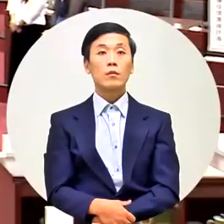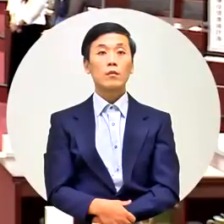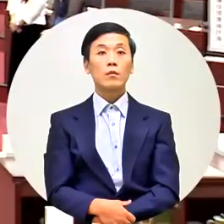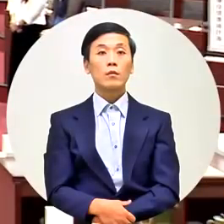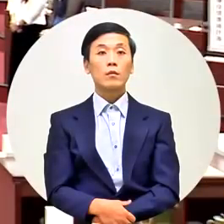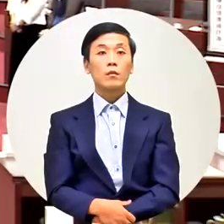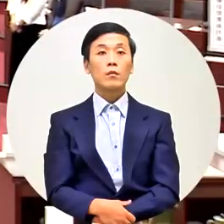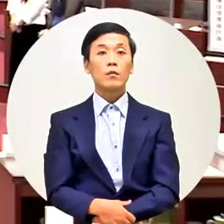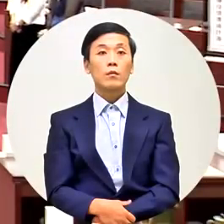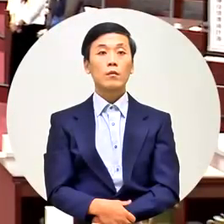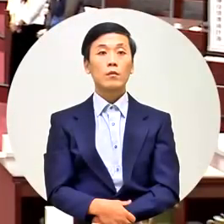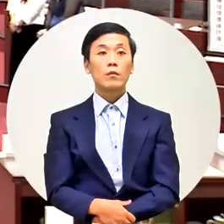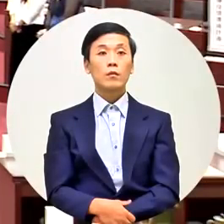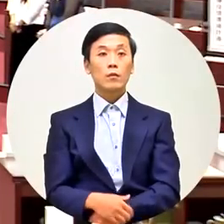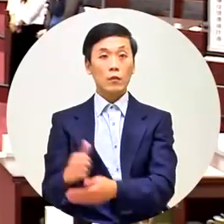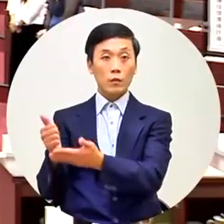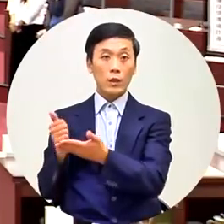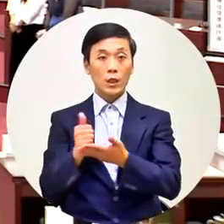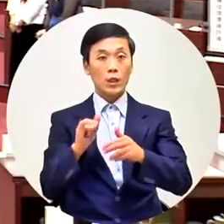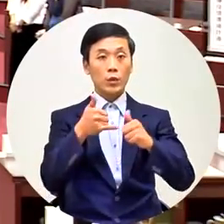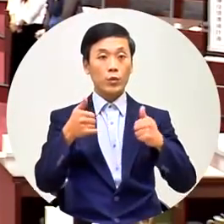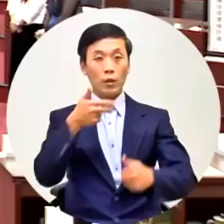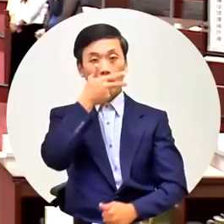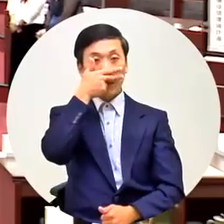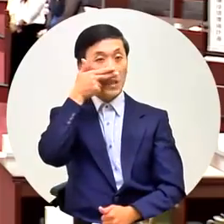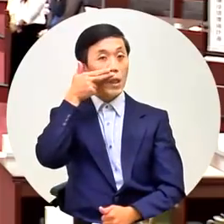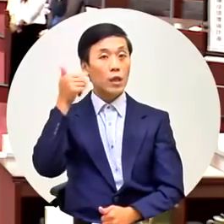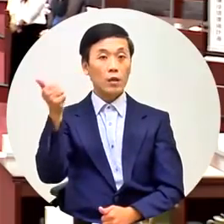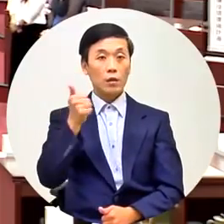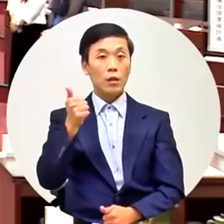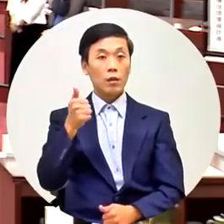请赖文德议员领取选票。